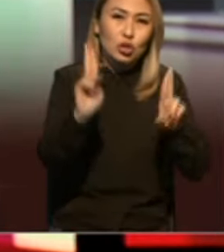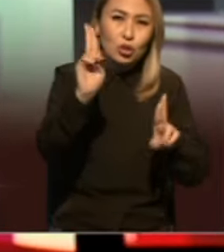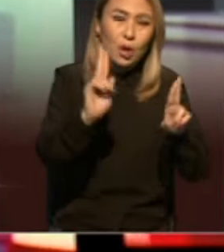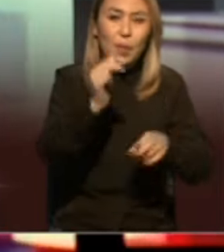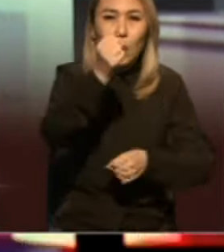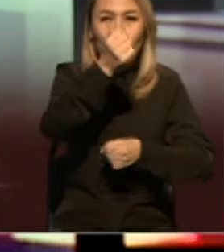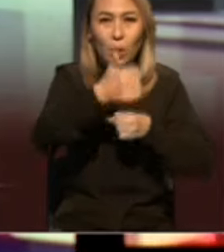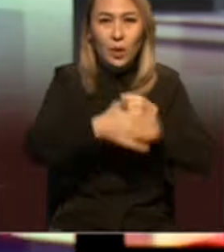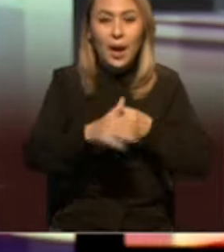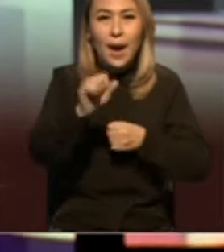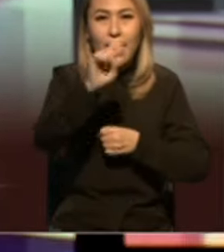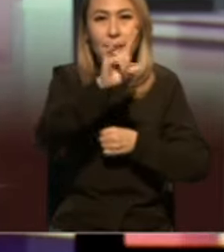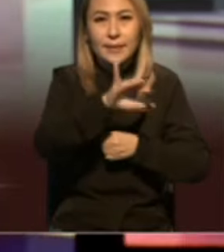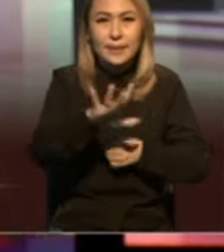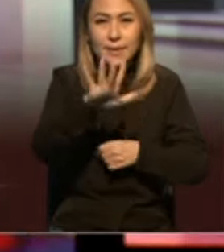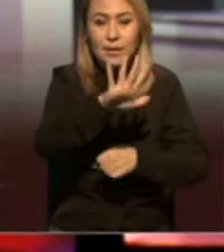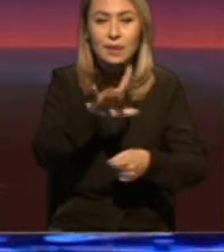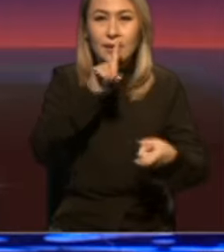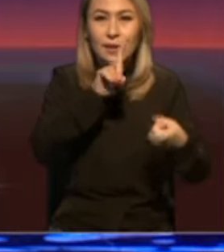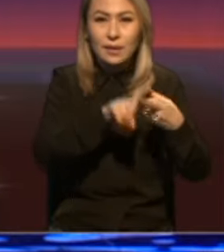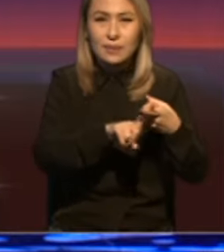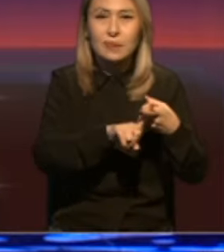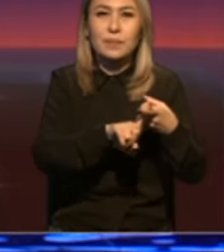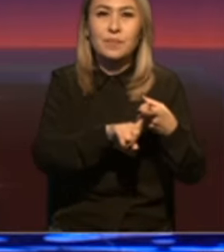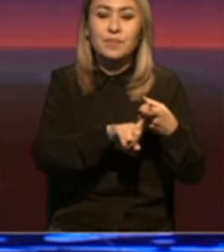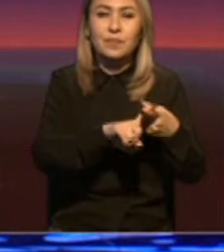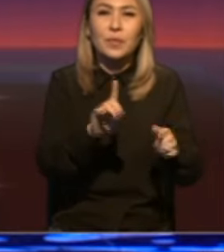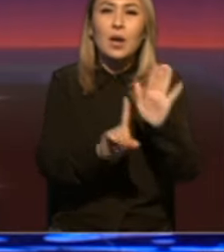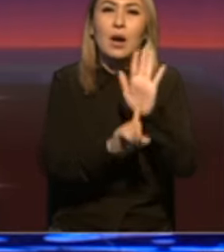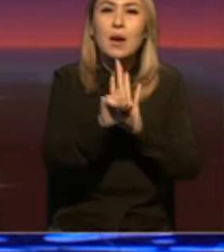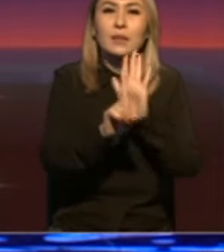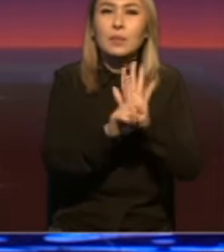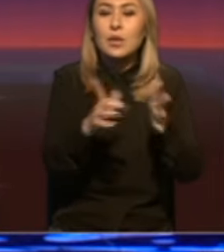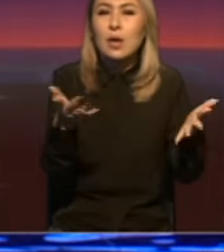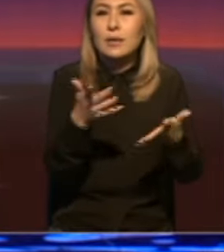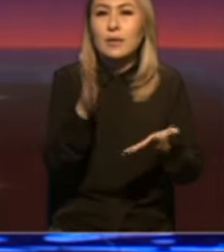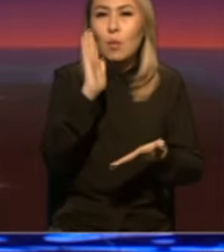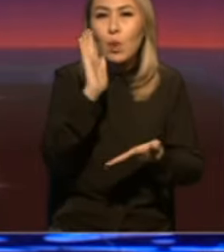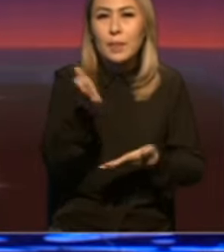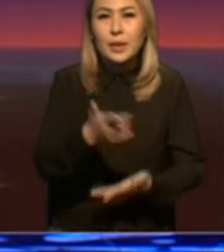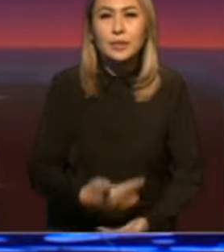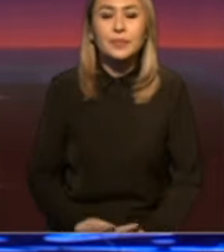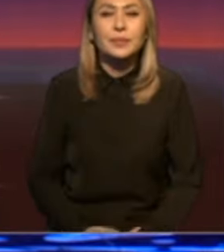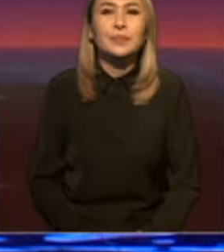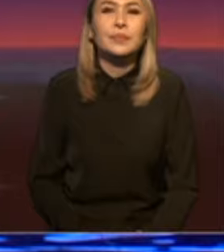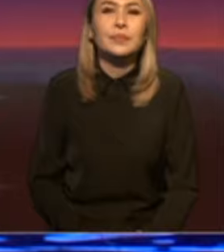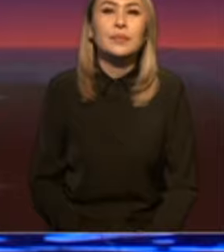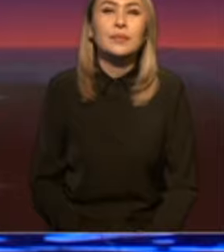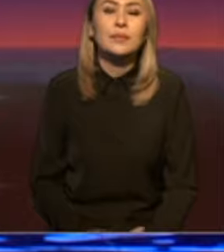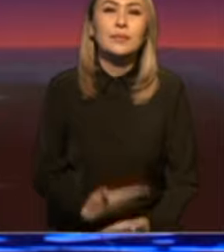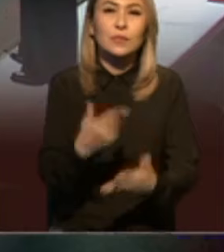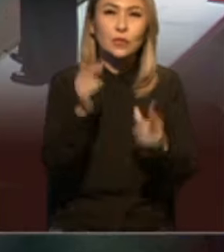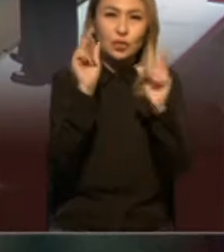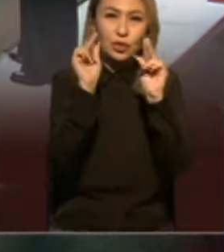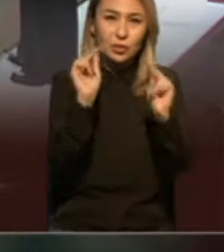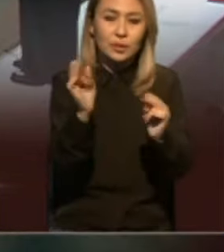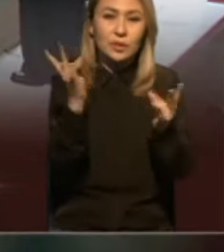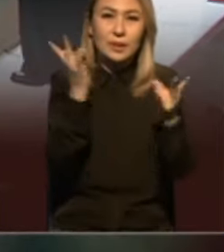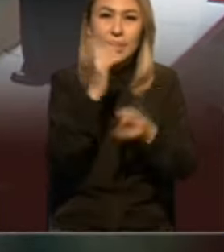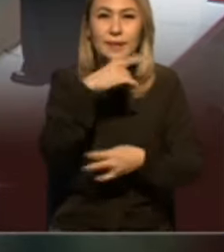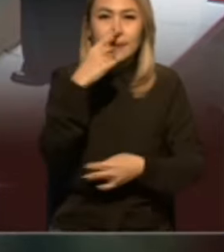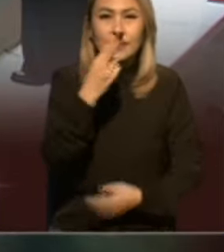Орталық Азияға қатысты саяси қадамдар қандай болмақ? Енді шын айту керек,